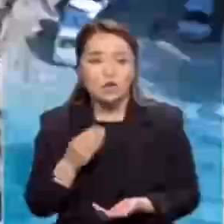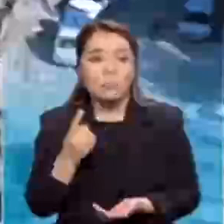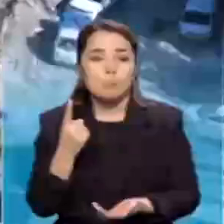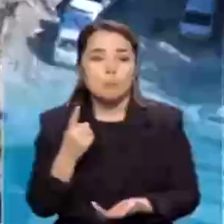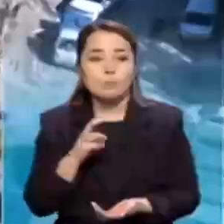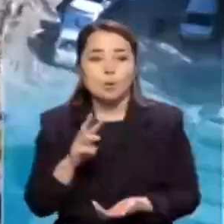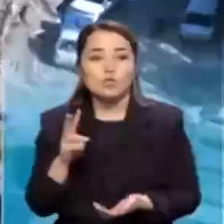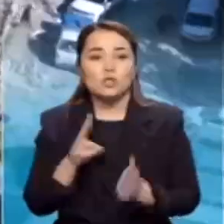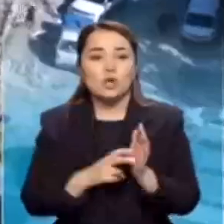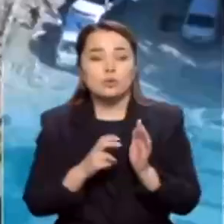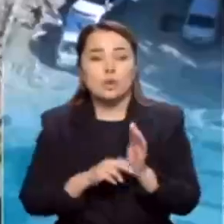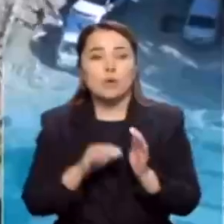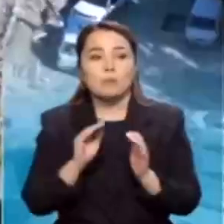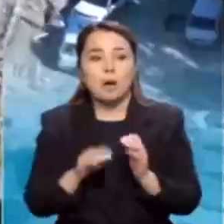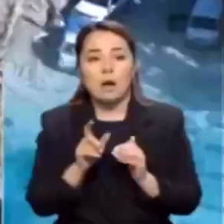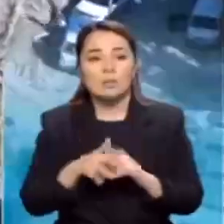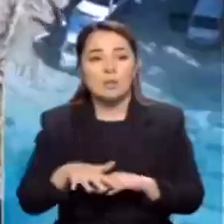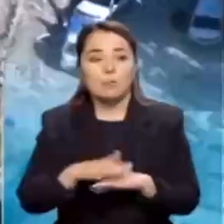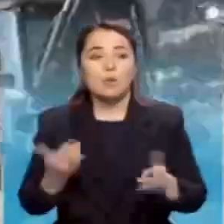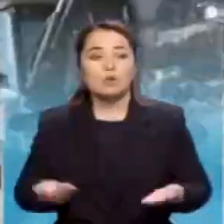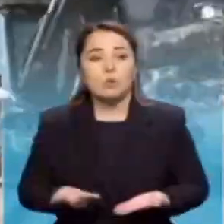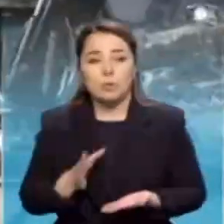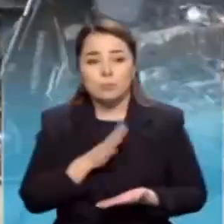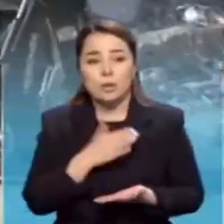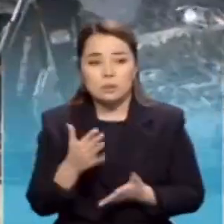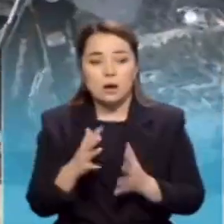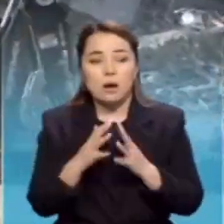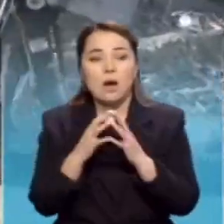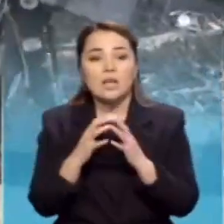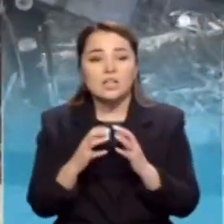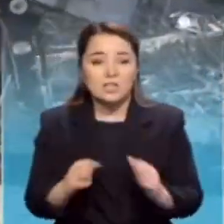мыңдай тұрған қирау